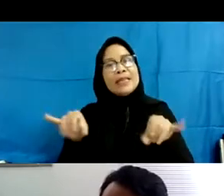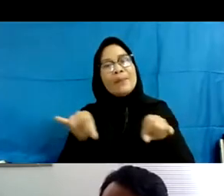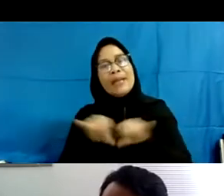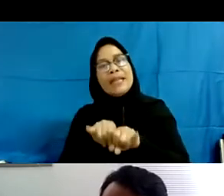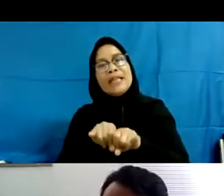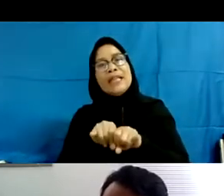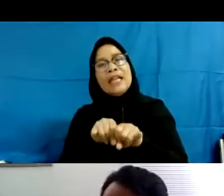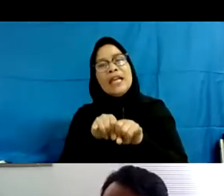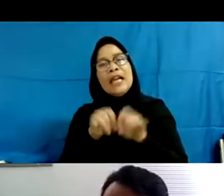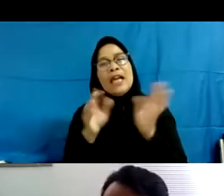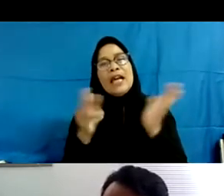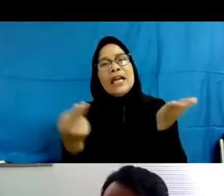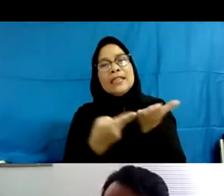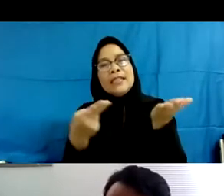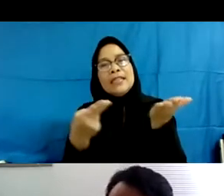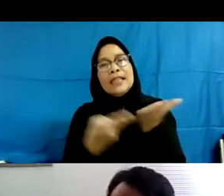digital